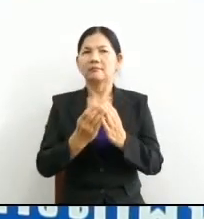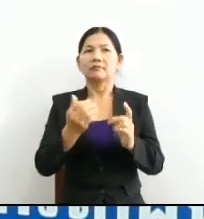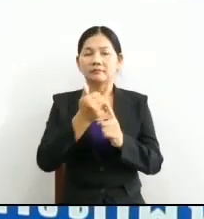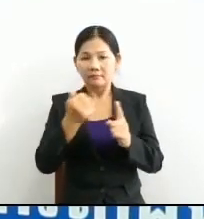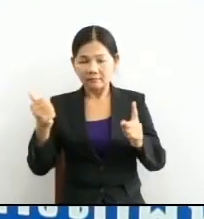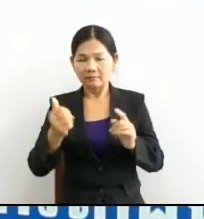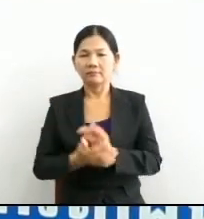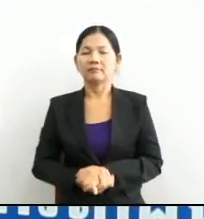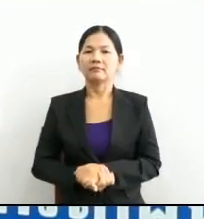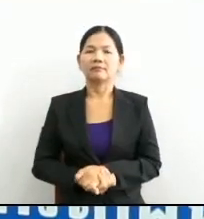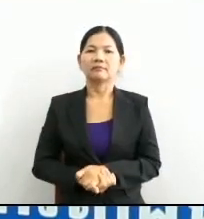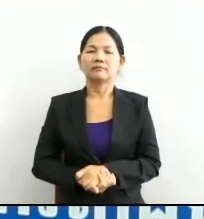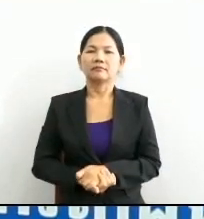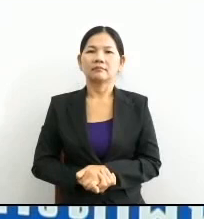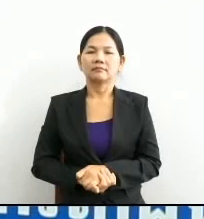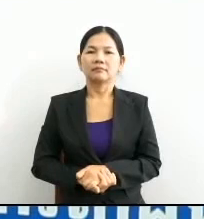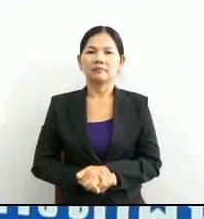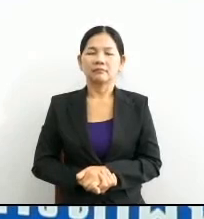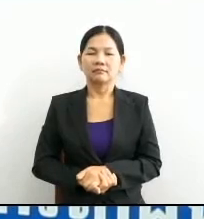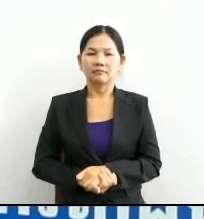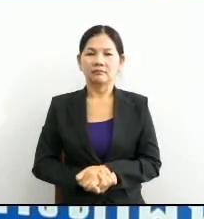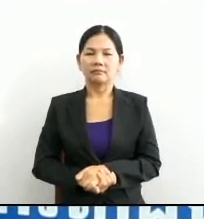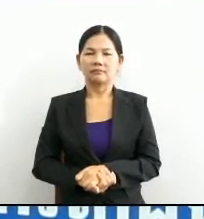Chà con xoay rộng bàn lọ lọ nè con. Chà